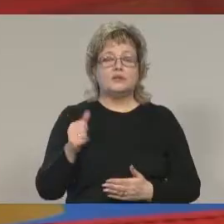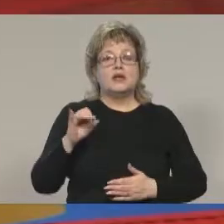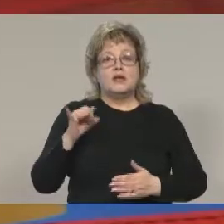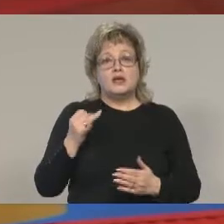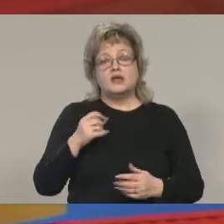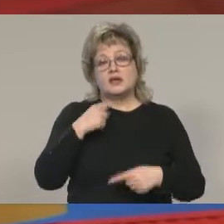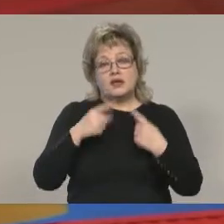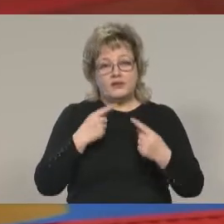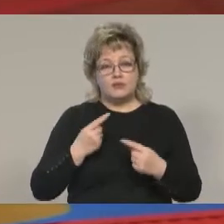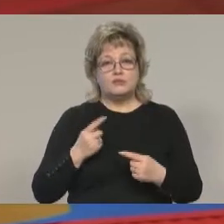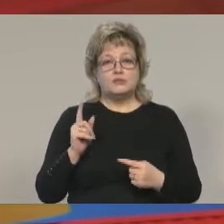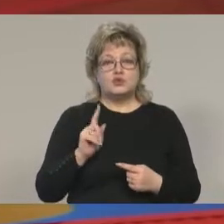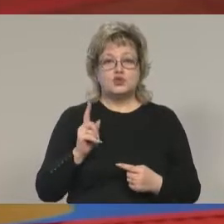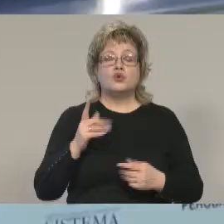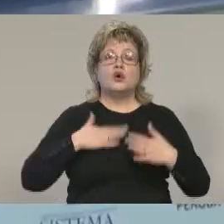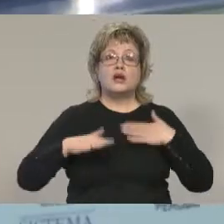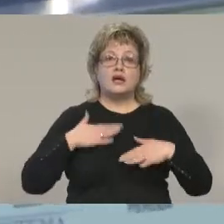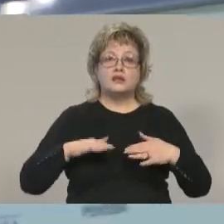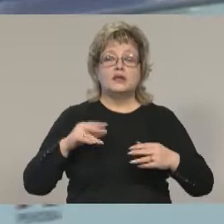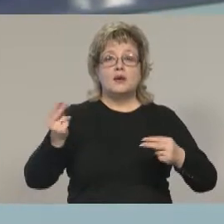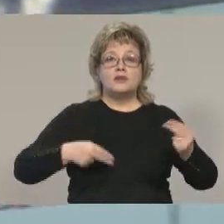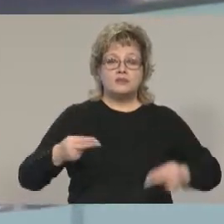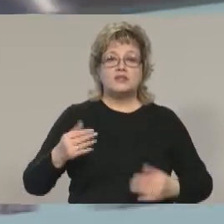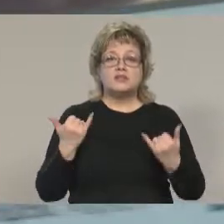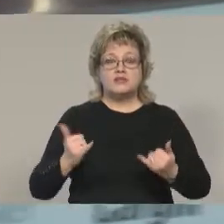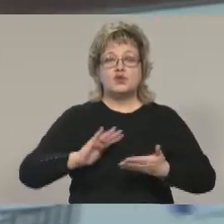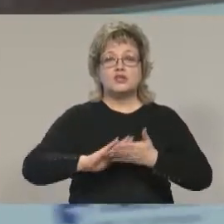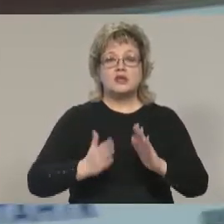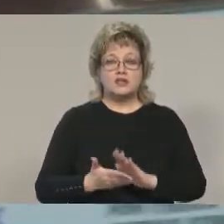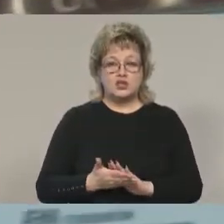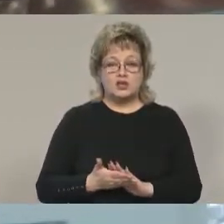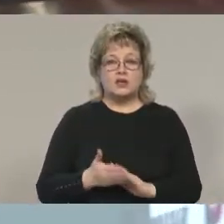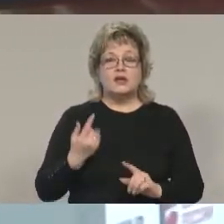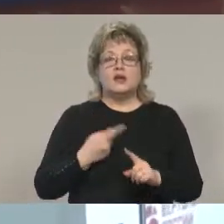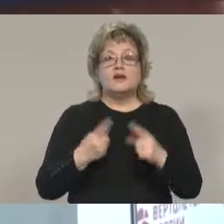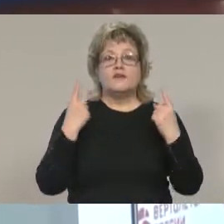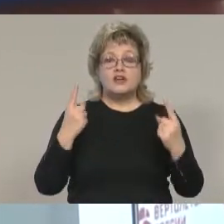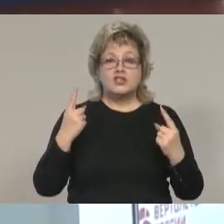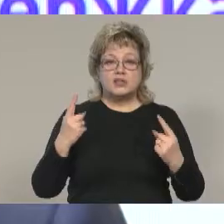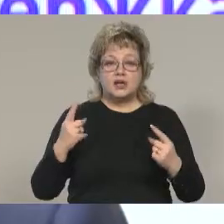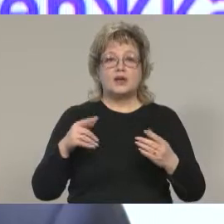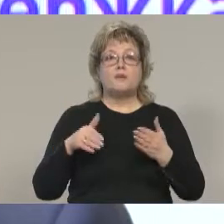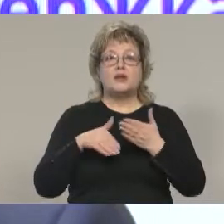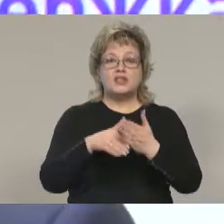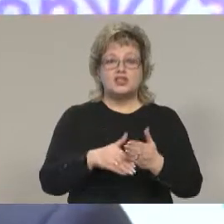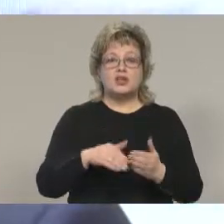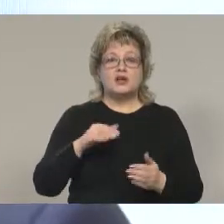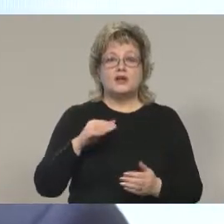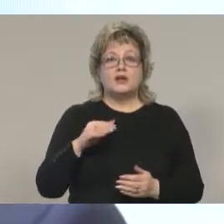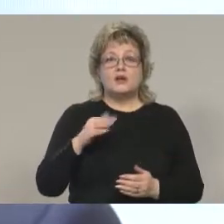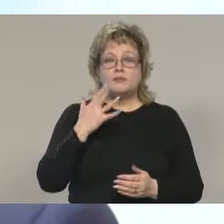экономического развития очень рада, что подписано сегодня соглашение. Для нас важна поддержка Минэкономразвития,